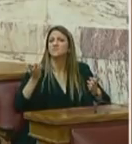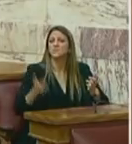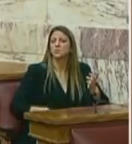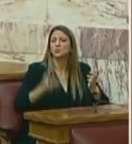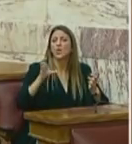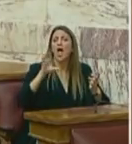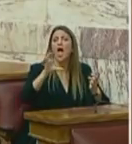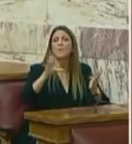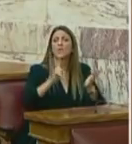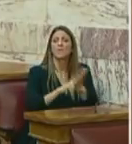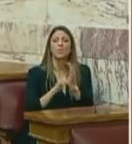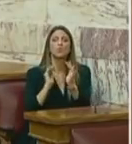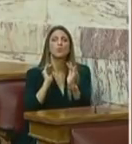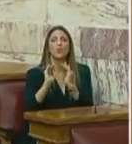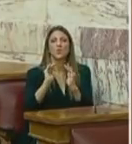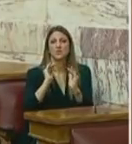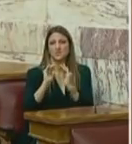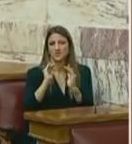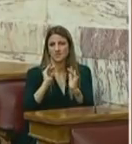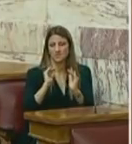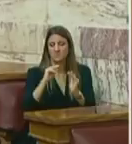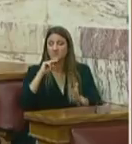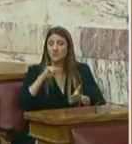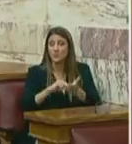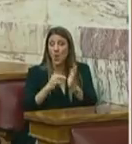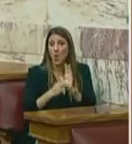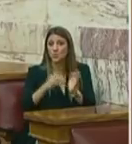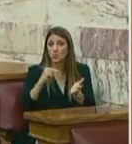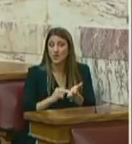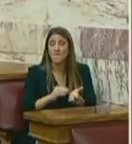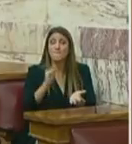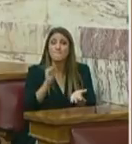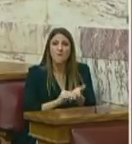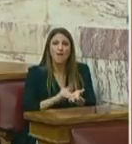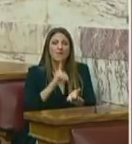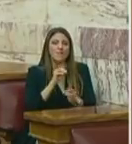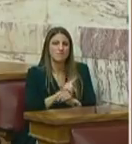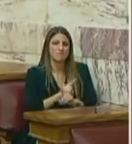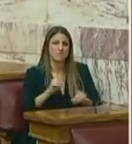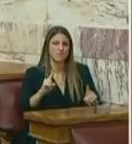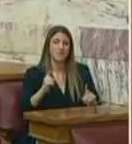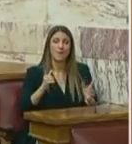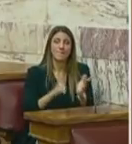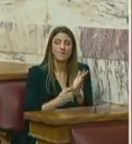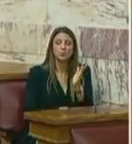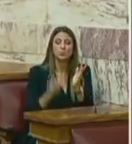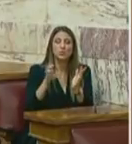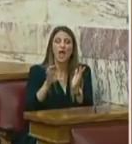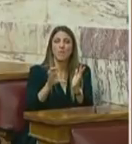μας, να μην τεθεί σε διακινδύνευση η μεγάλη προσπάθεια να οικοδομήσουμε το μέλλον σε νέες και στερεές βάσεις.